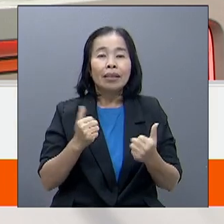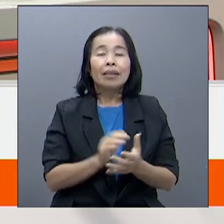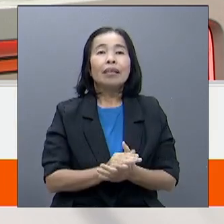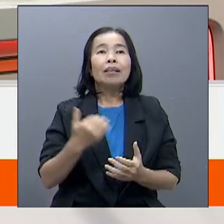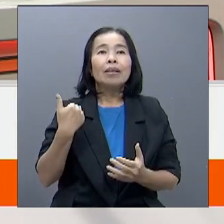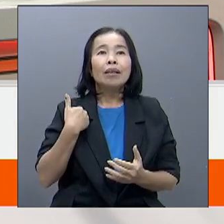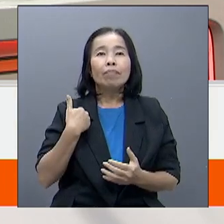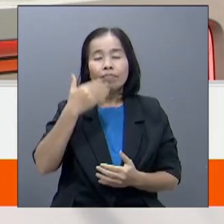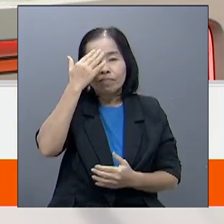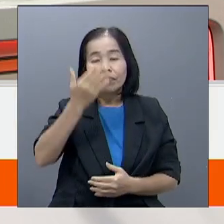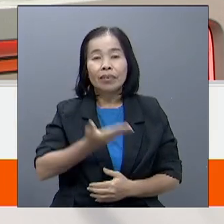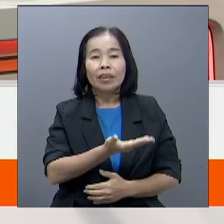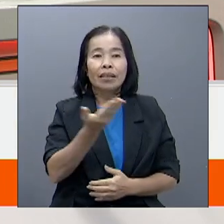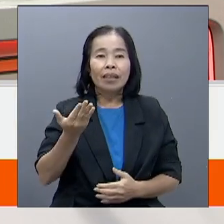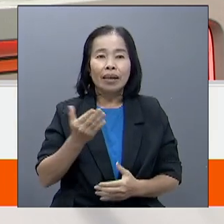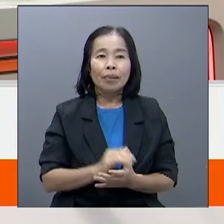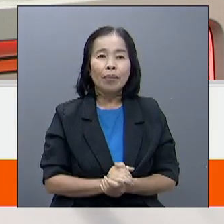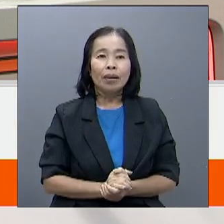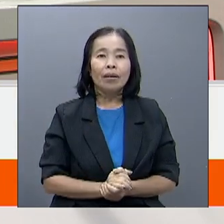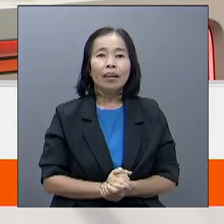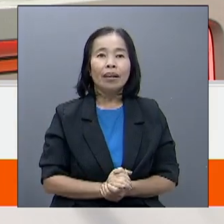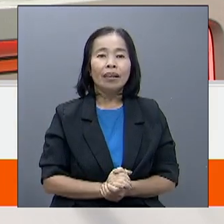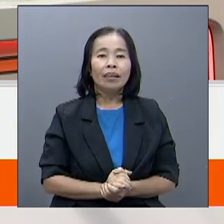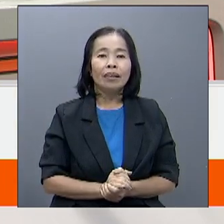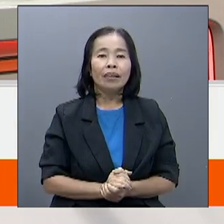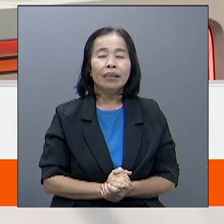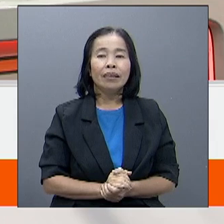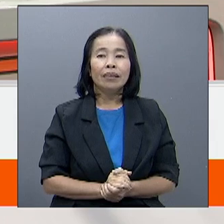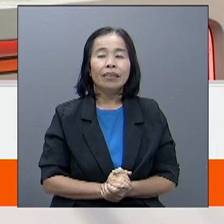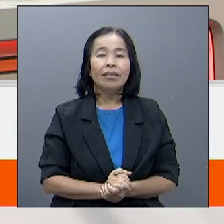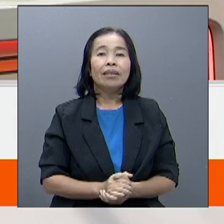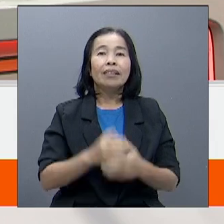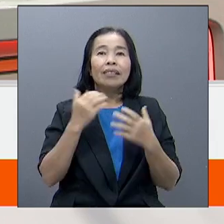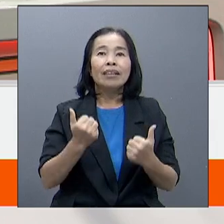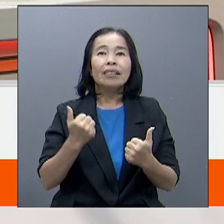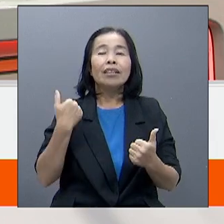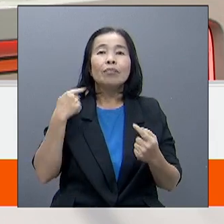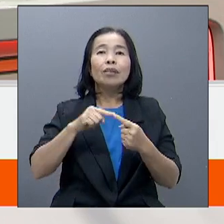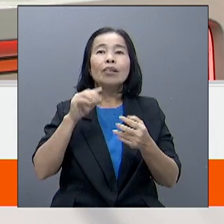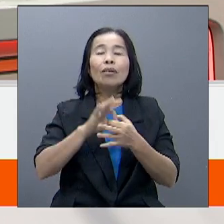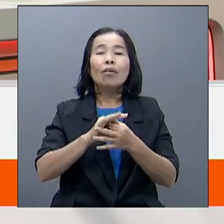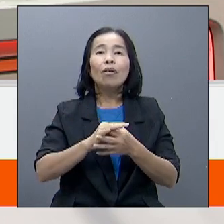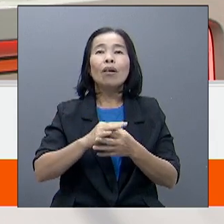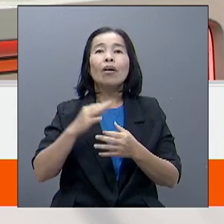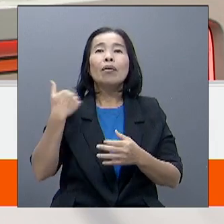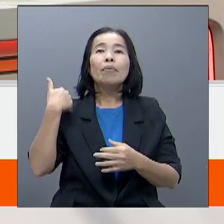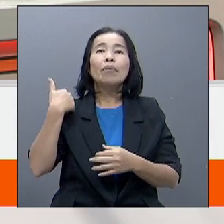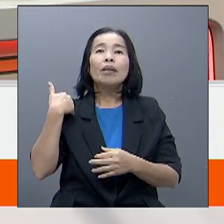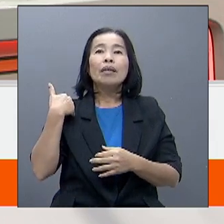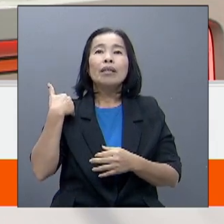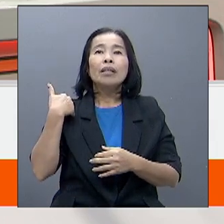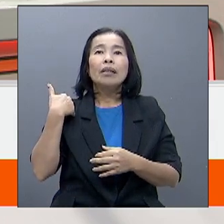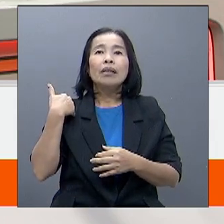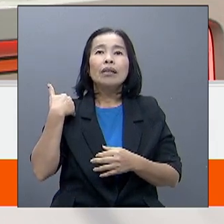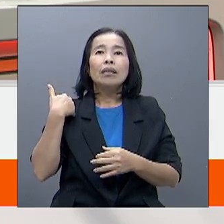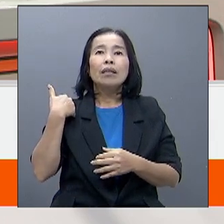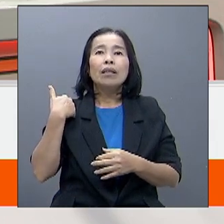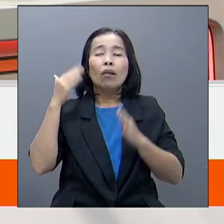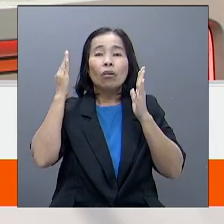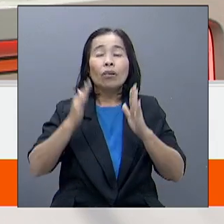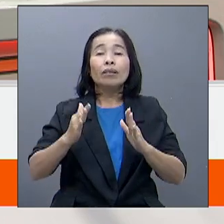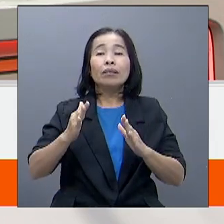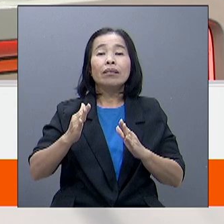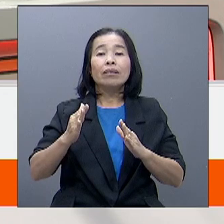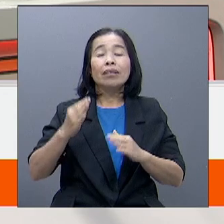ชชาตาครับ ค่ะคุณหมอคะพอเราได้ข่าวเกี่ยวกับกรณีของคุณวิรดาวงเทวันที่เป็นลิเกชื่อดังเนี่ยเข